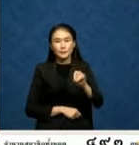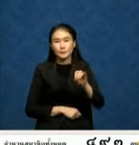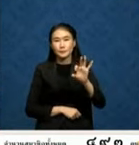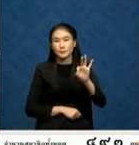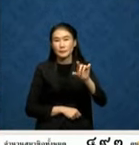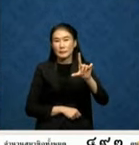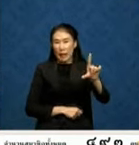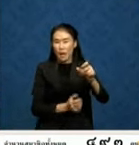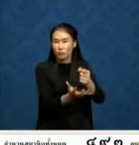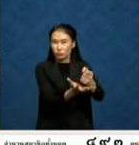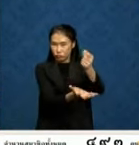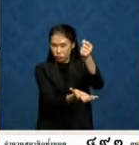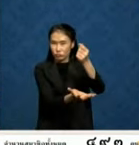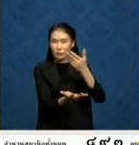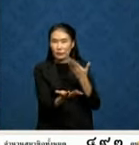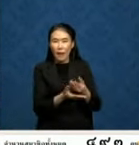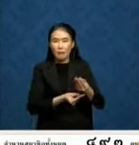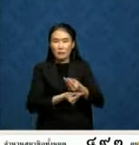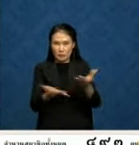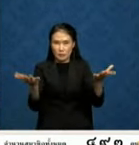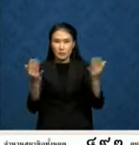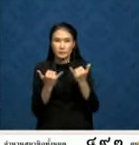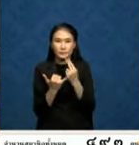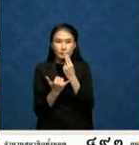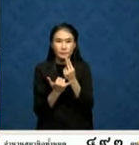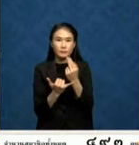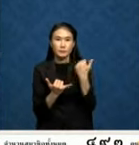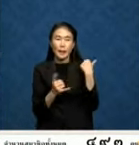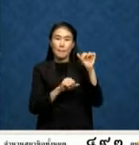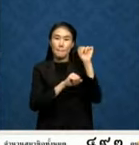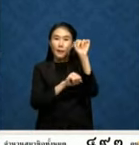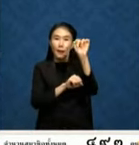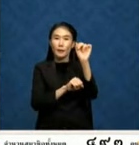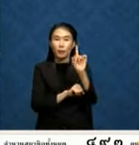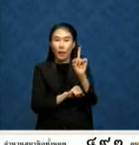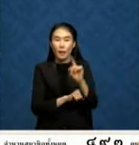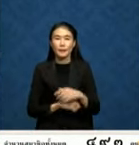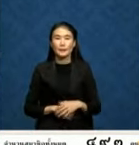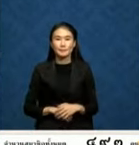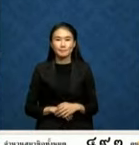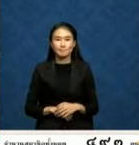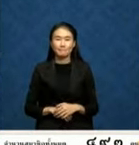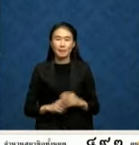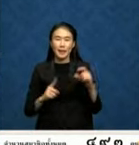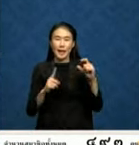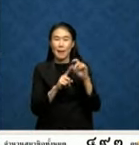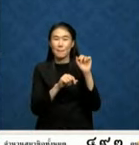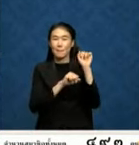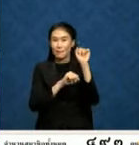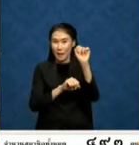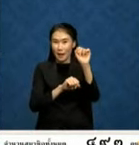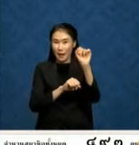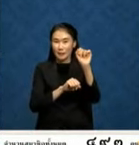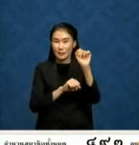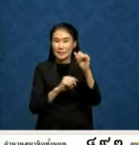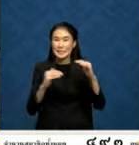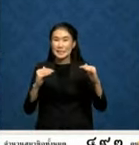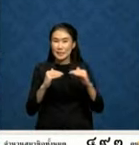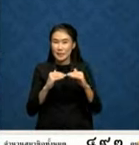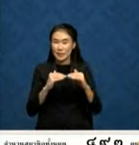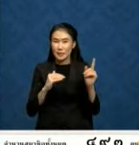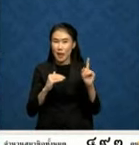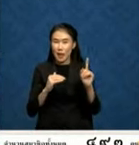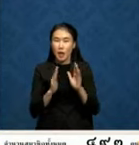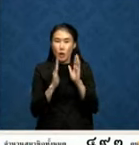33,689 ล้านบาทนอกจากนี้ได้ออกประกาศในเรื่องคำประกาศสิทธิ